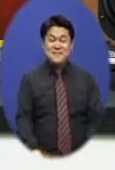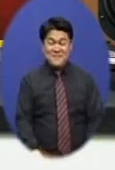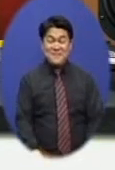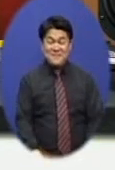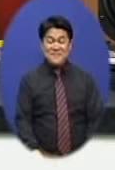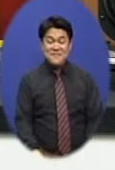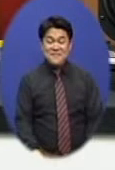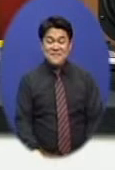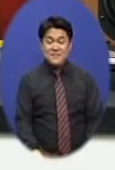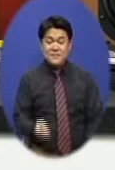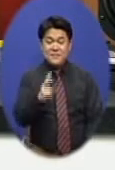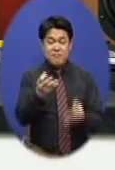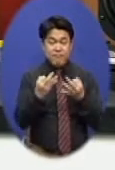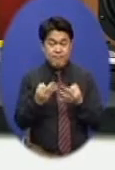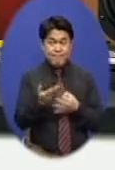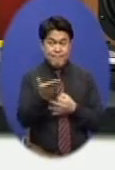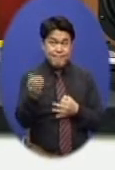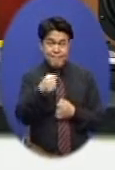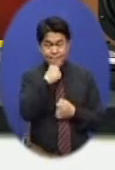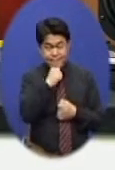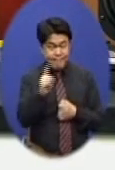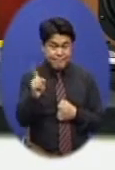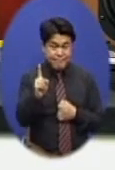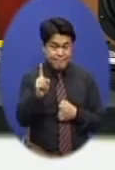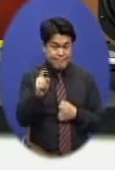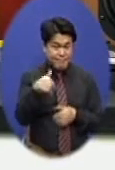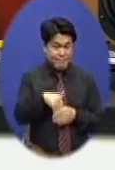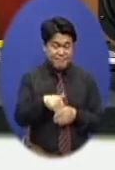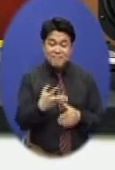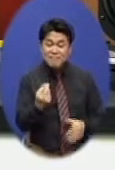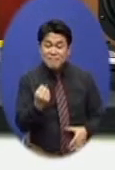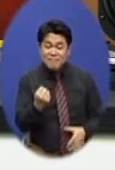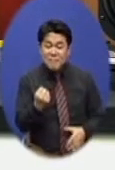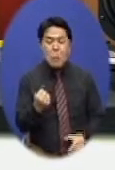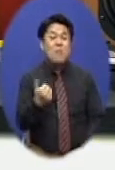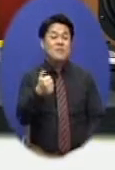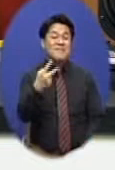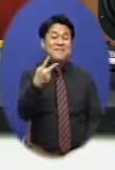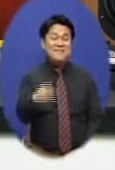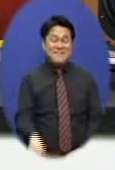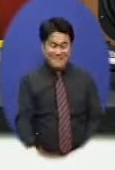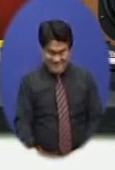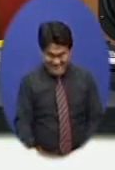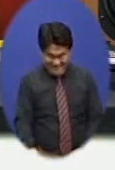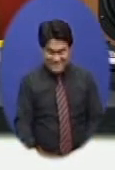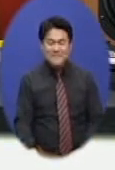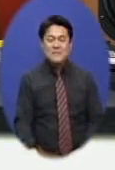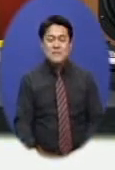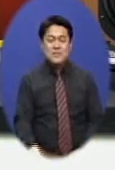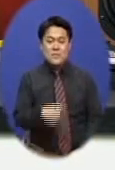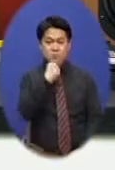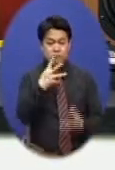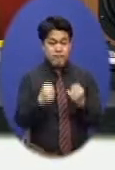자. 그럼 과연 시청자 여러분들은 네, 어떻게 들으셨는지 그래요. 한번 보도록 궁금합니다. 할까요? 네. 네. 52표 이렇게 받으셨네요. 그래도